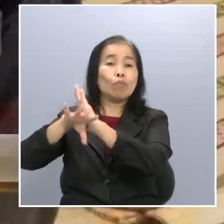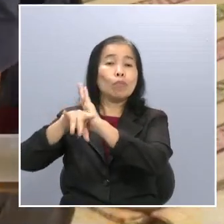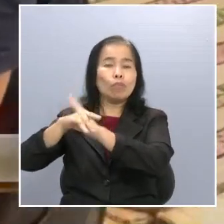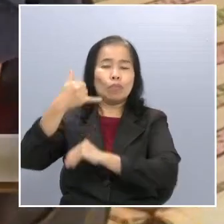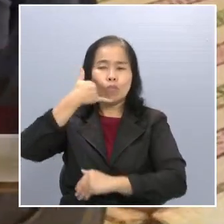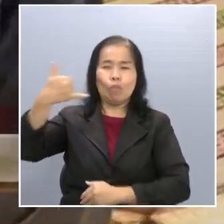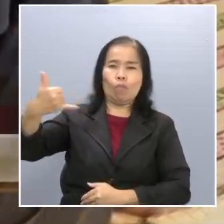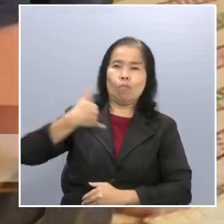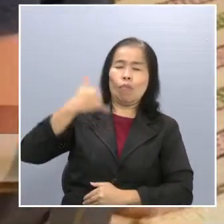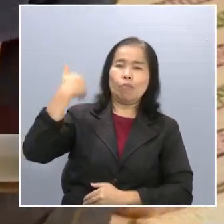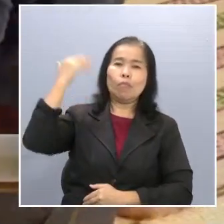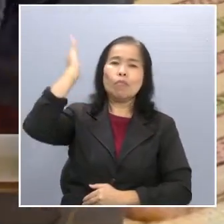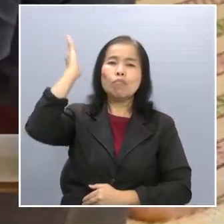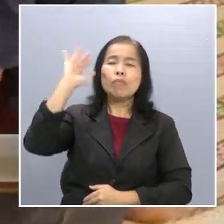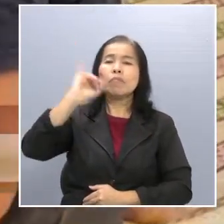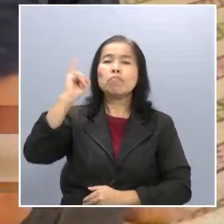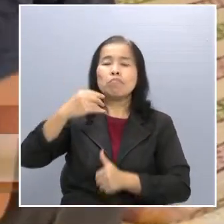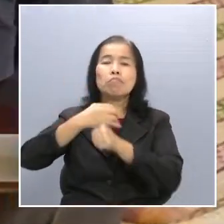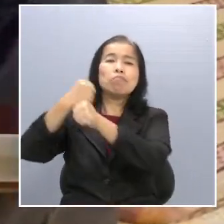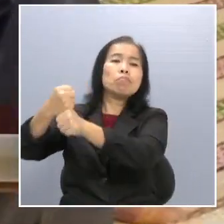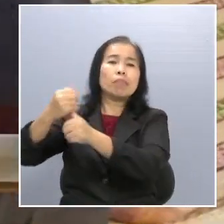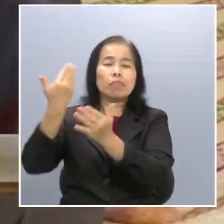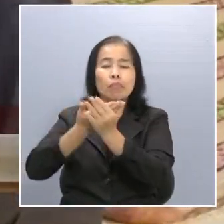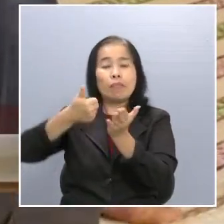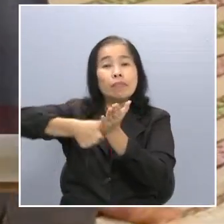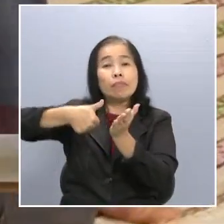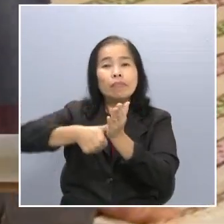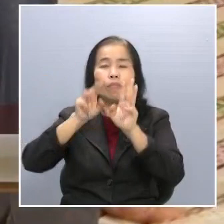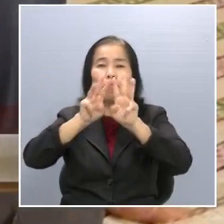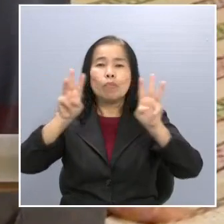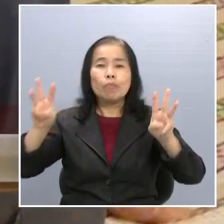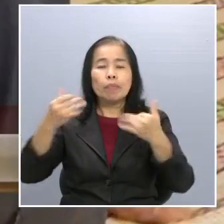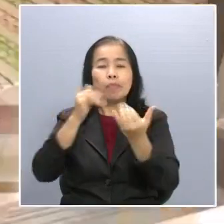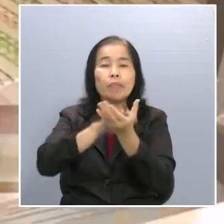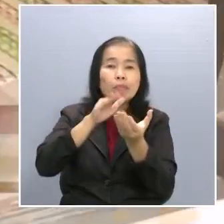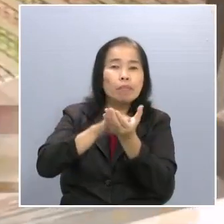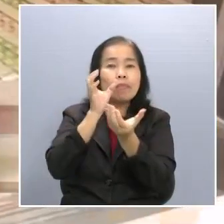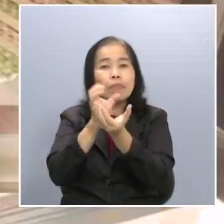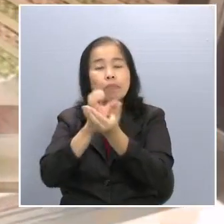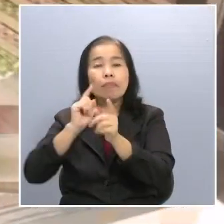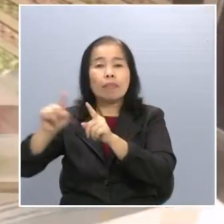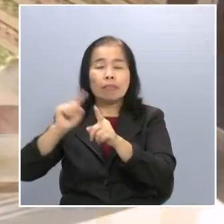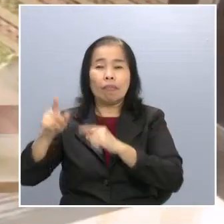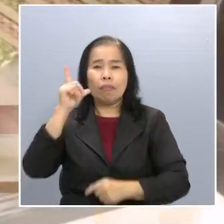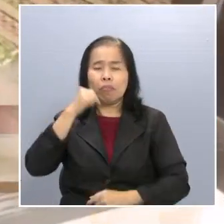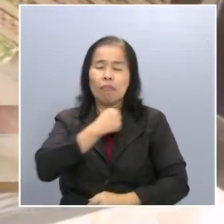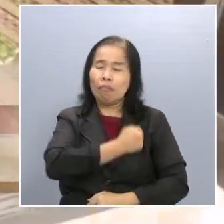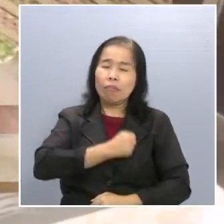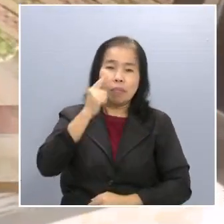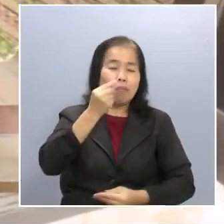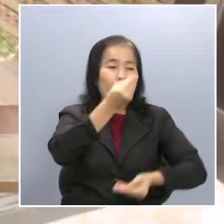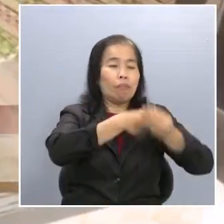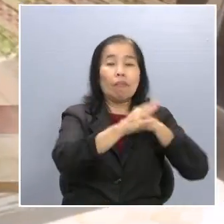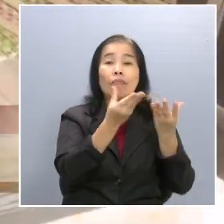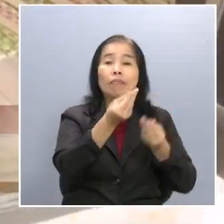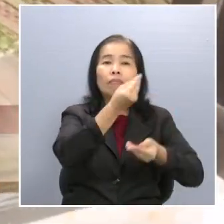อกว่าถูกชายชะกันจับตัวไปเรียกค่าถ่ายเพราะเป็นหนี้พนันออนไลน์แม่ถึงขนาดต้องขายที่นาญาติพี่น้องก็กลัวเขาจะ